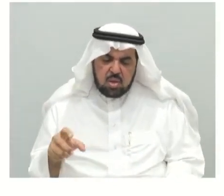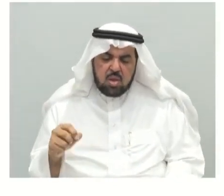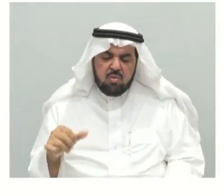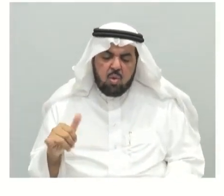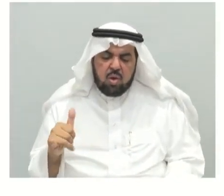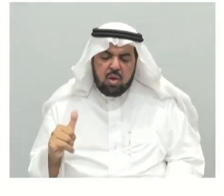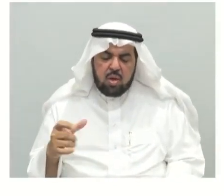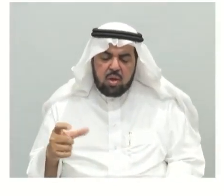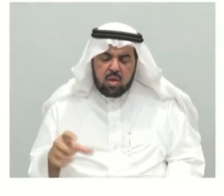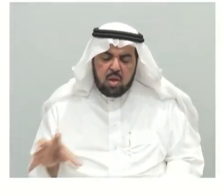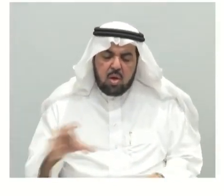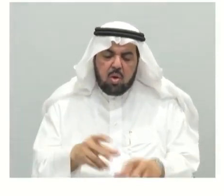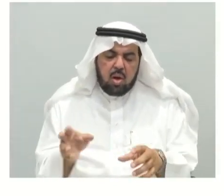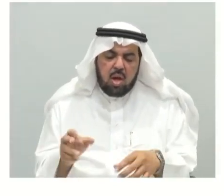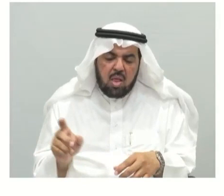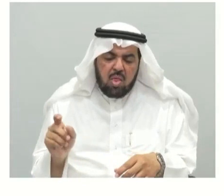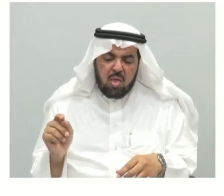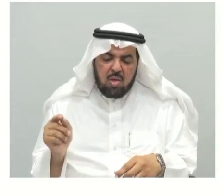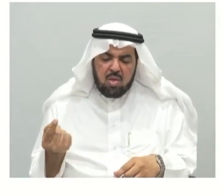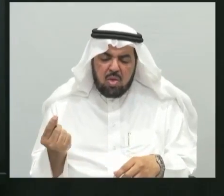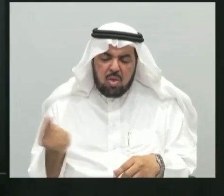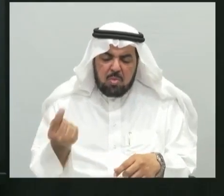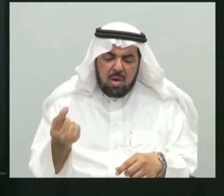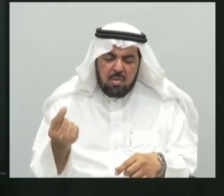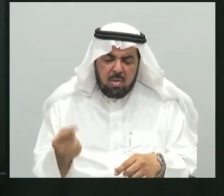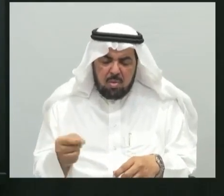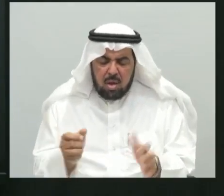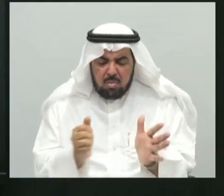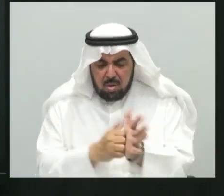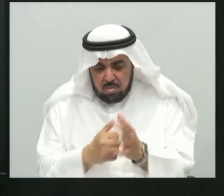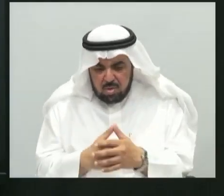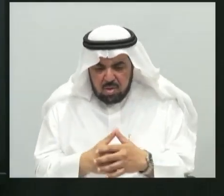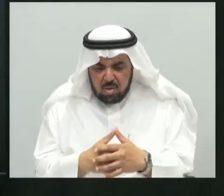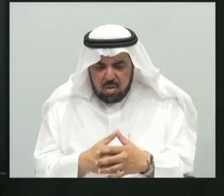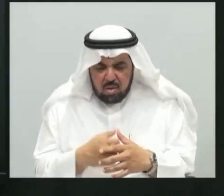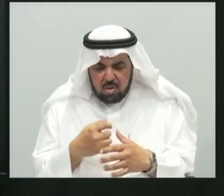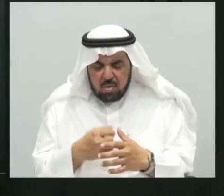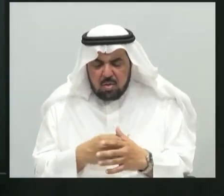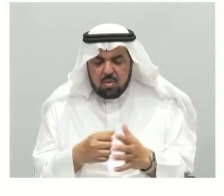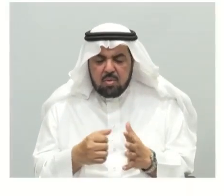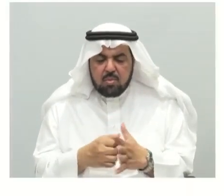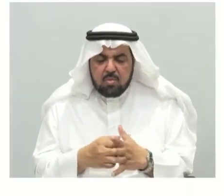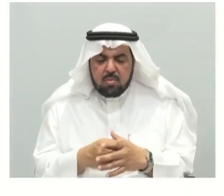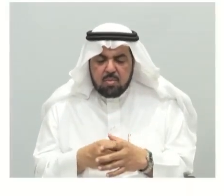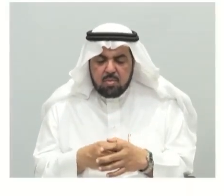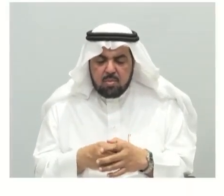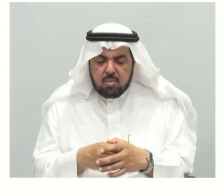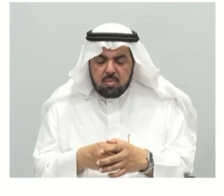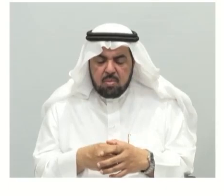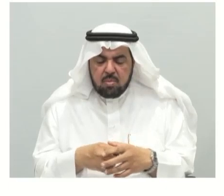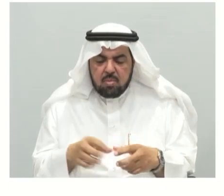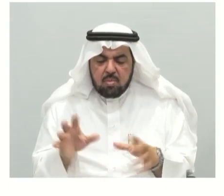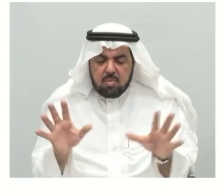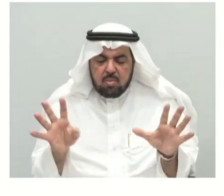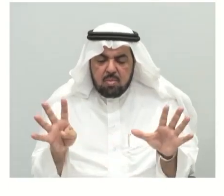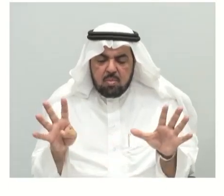التي ينقلها ذباب المنزل فذ باب المنزل قل حمى التيفوئيد في السؤال